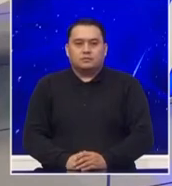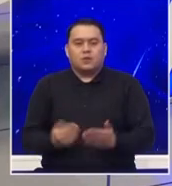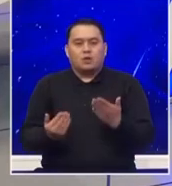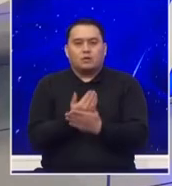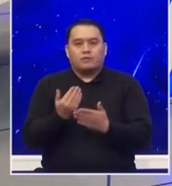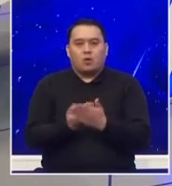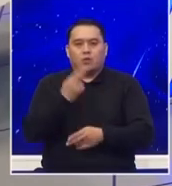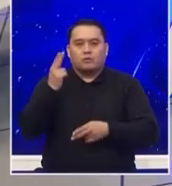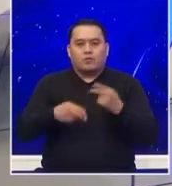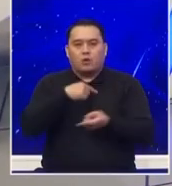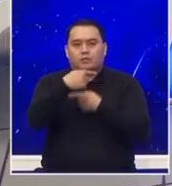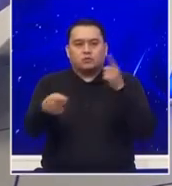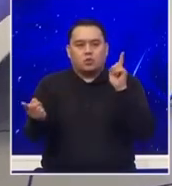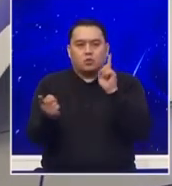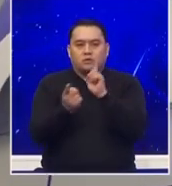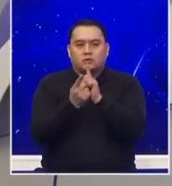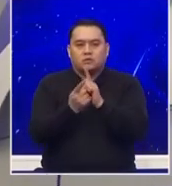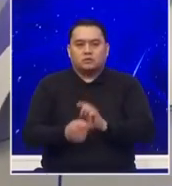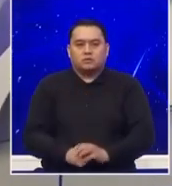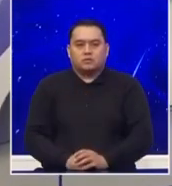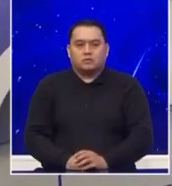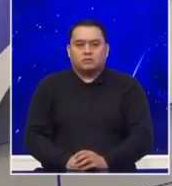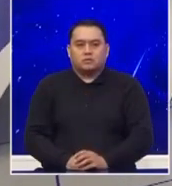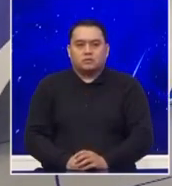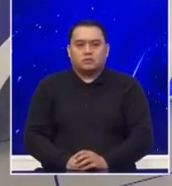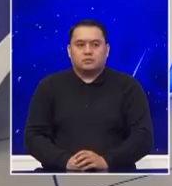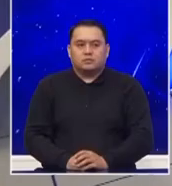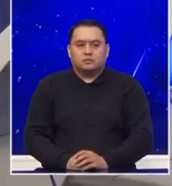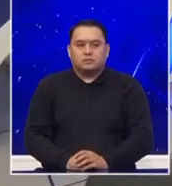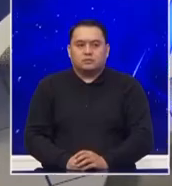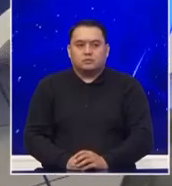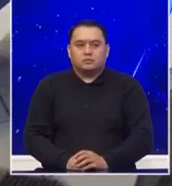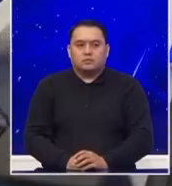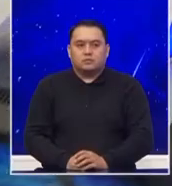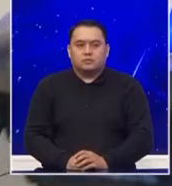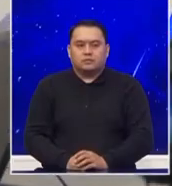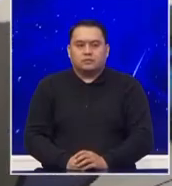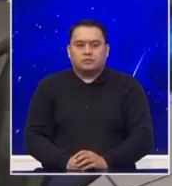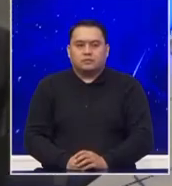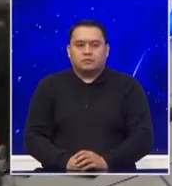Қымбатты көрермен, бүгінге келіп түскен ақпараттар легі осындай. Назарларыңызға рахмет. Амандықпен жүздескенше.